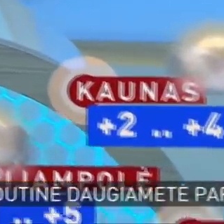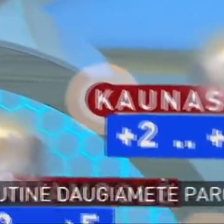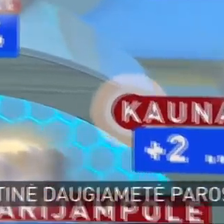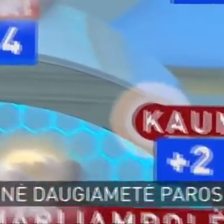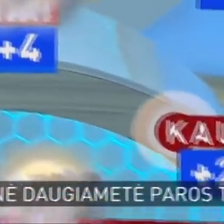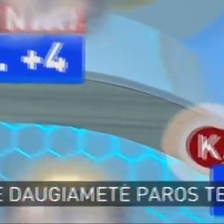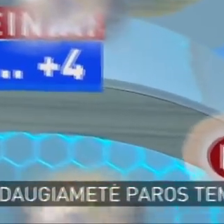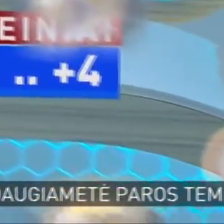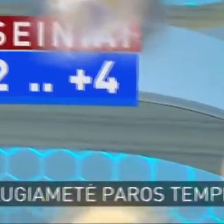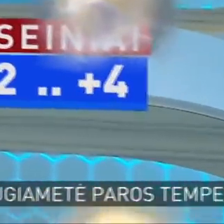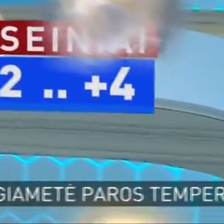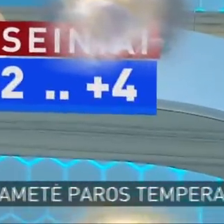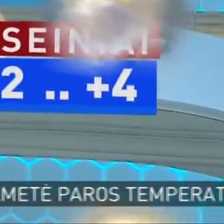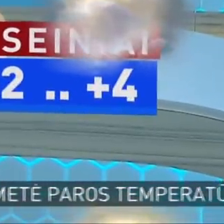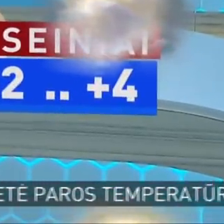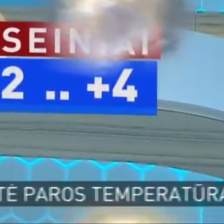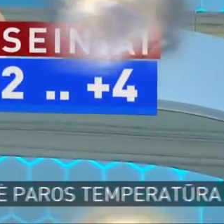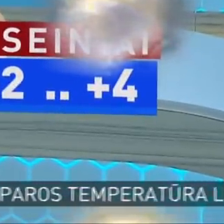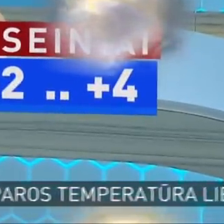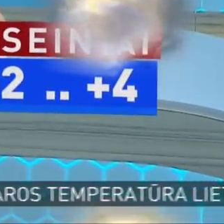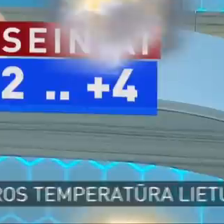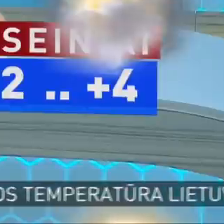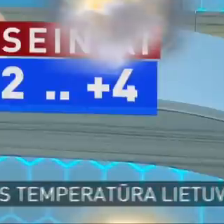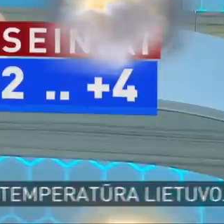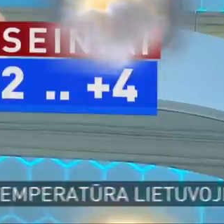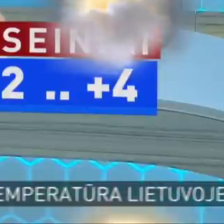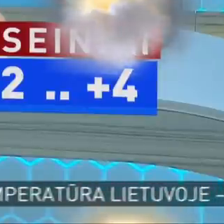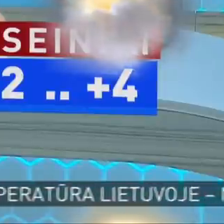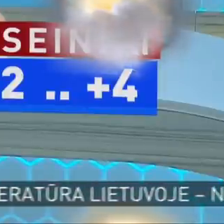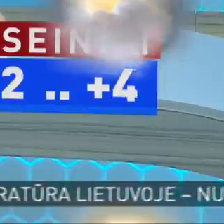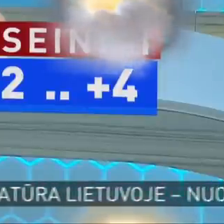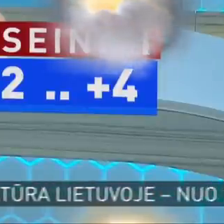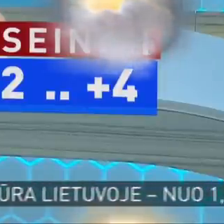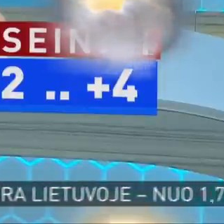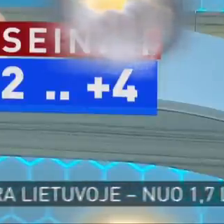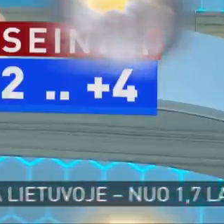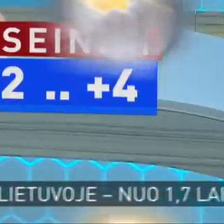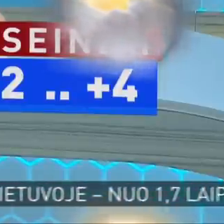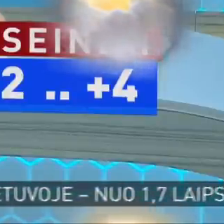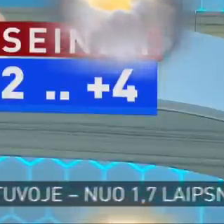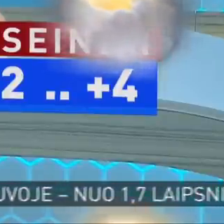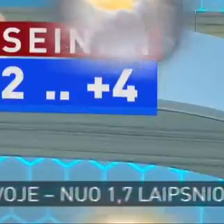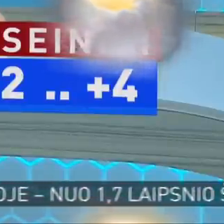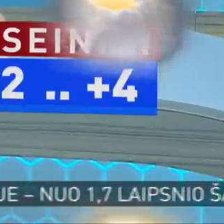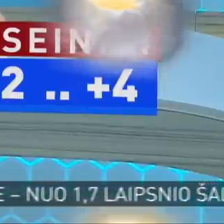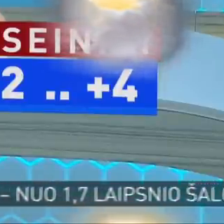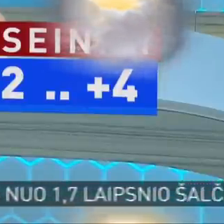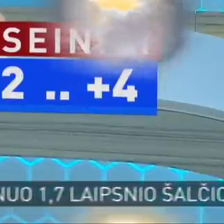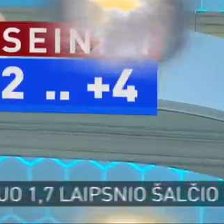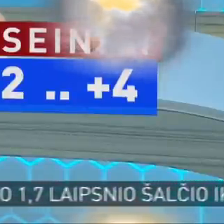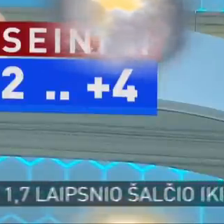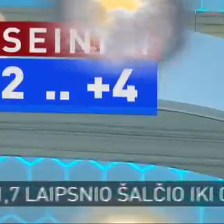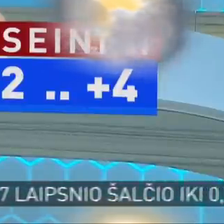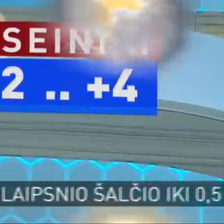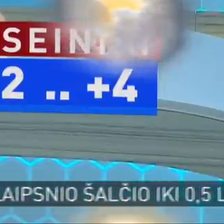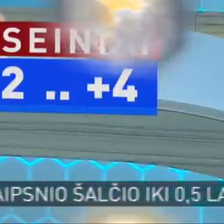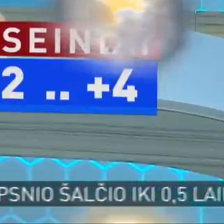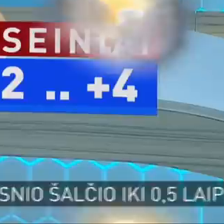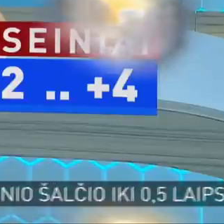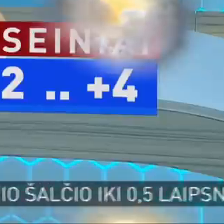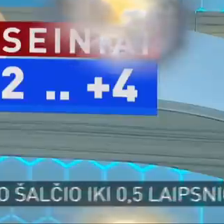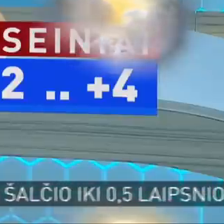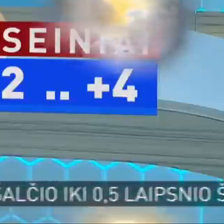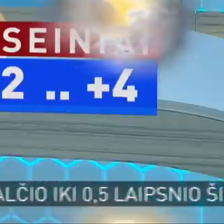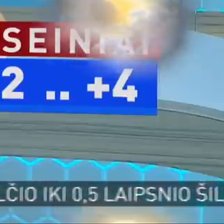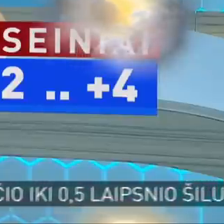stipriausias. Prie jūros antroje dienos pusėje jis sustiprės beveik iki štorminio – 19 metrų per sekundę. Krituliai rytoj dar mažai